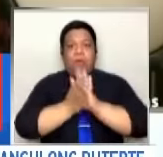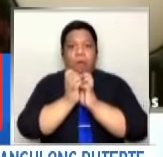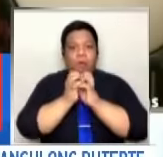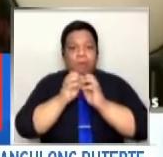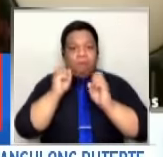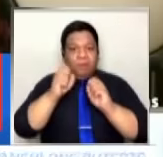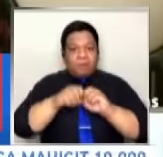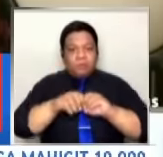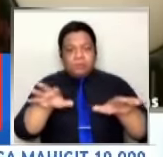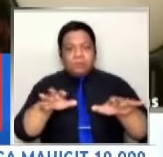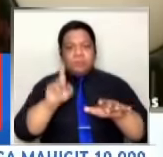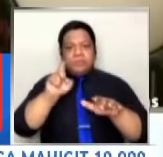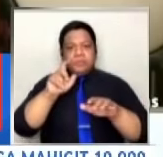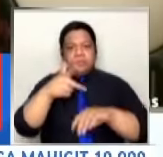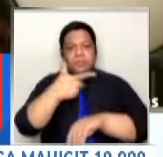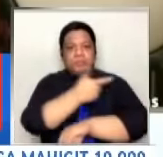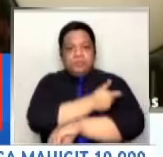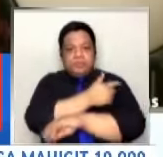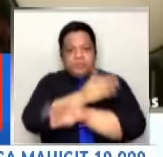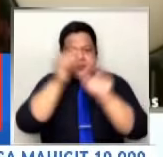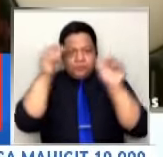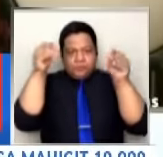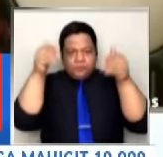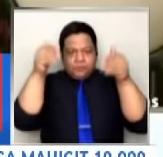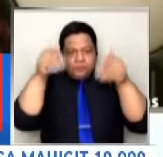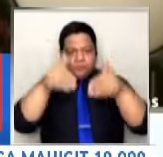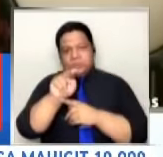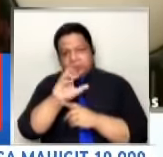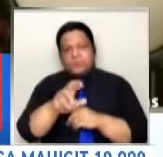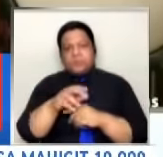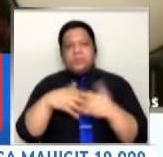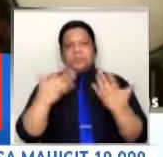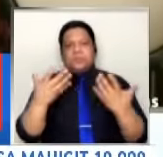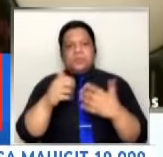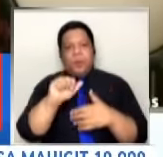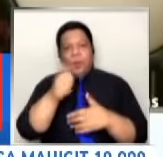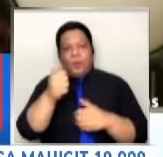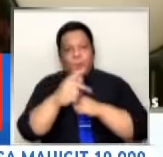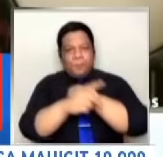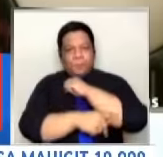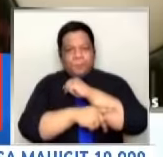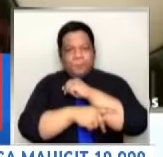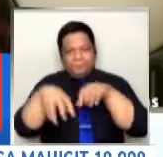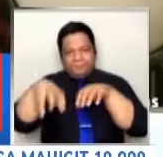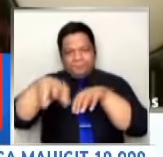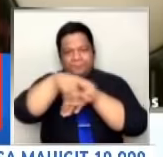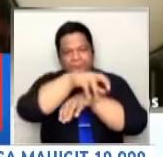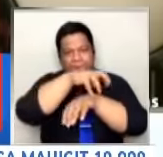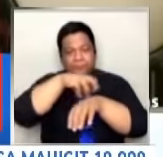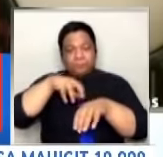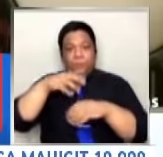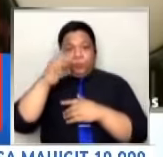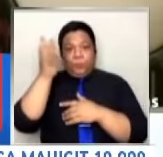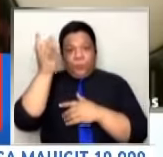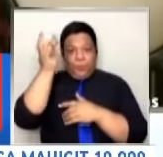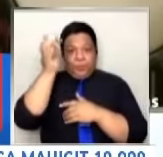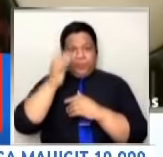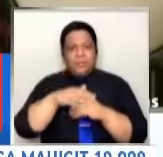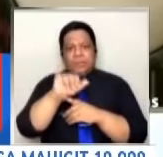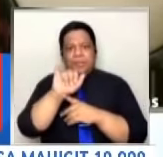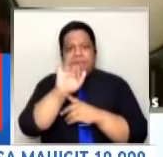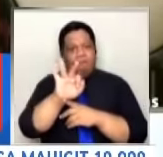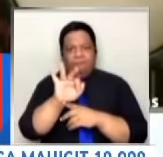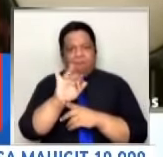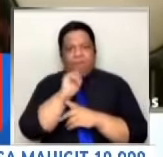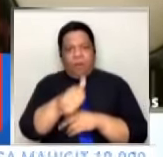yung vaccine sa Metro Manila at saka sa mga karating niyang area. Kasi kung hindi po natin sila, ano, sir, maunahan po tayo,